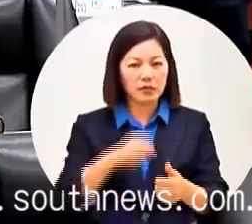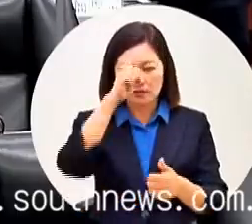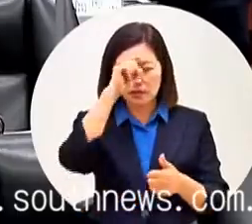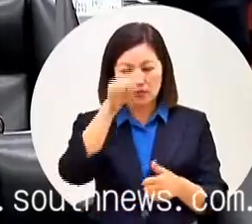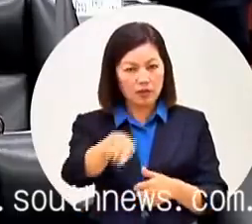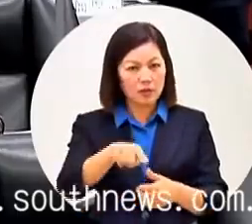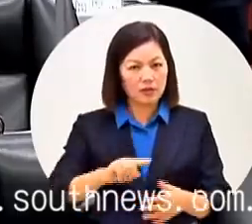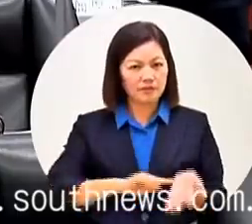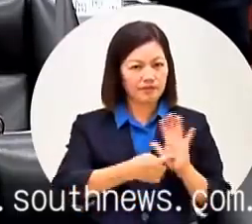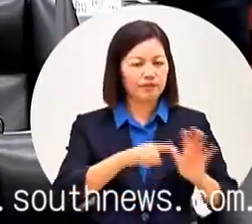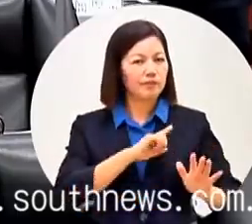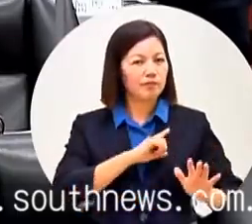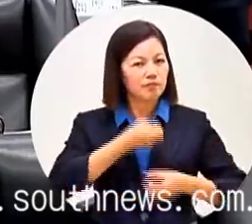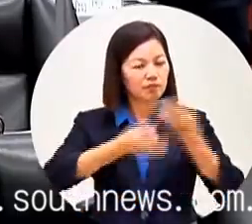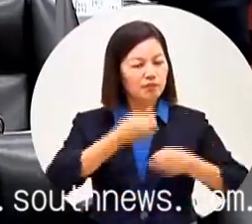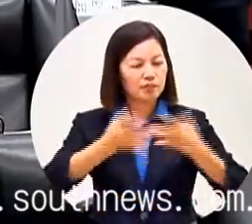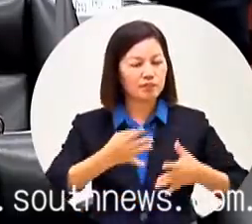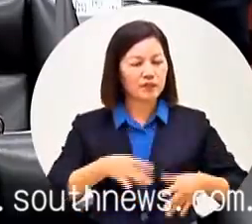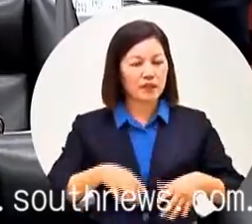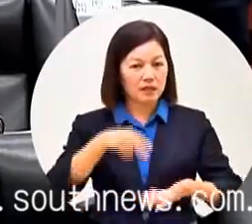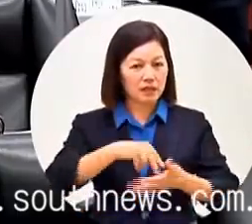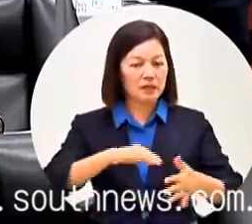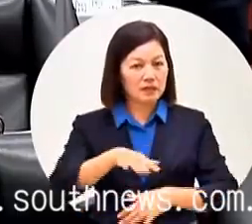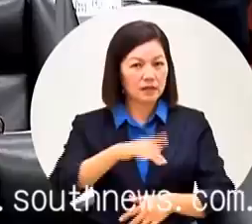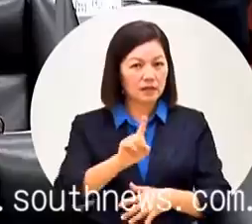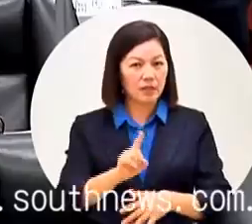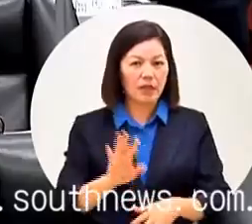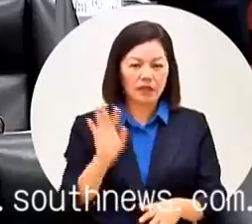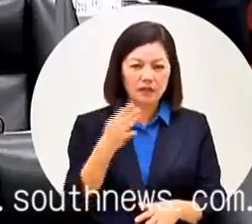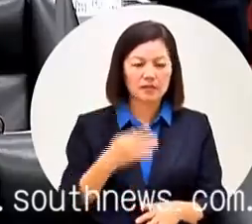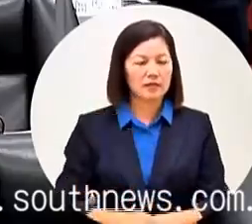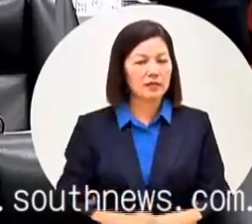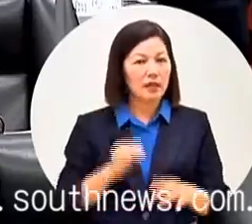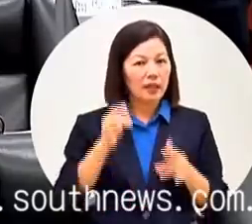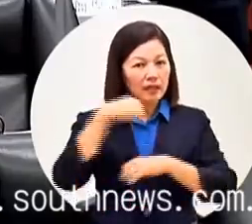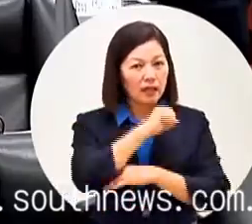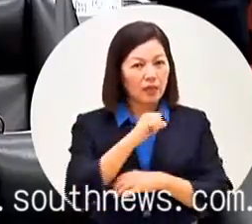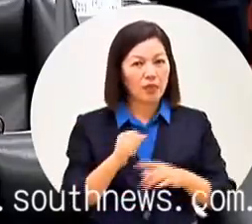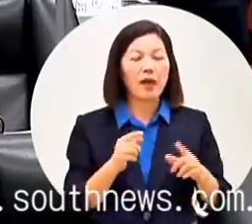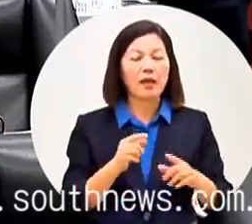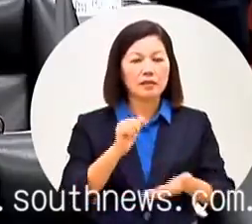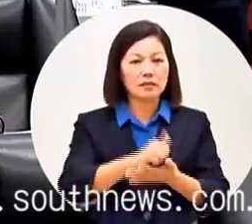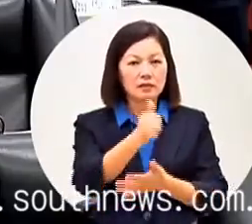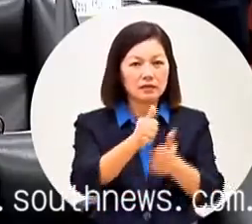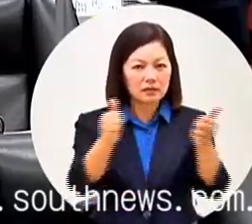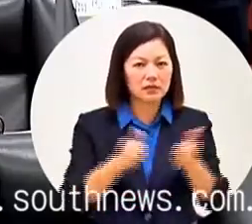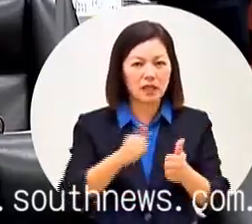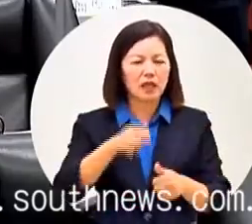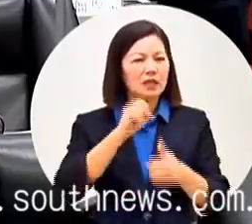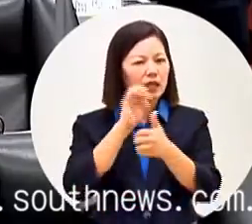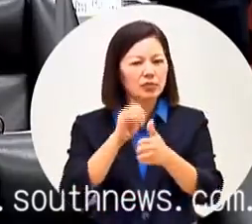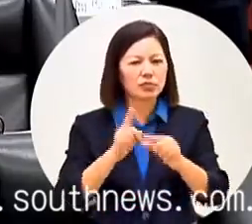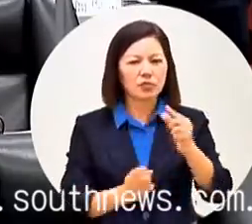出你的立场。可是很遗憾的，最后你是面对了大多数是台湾媒体，你讲了中华民国，这必须